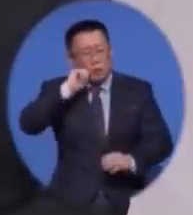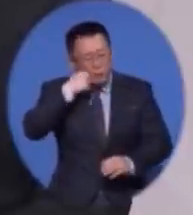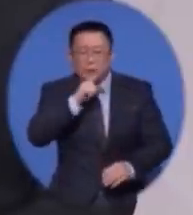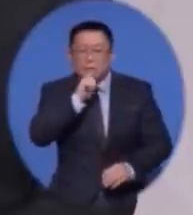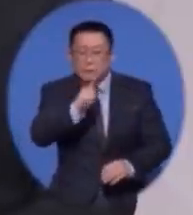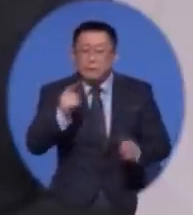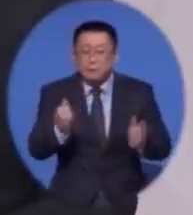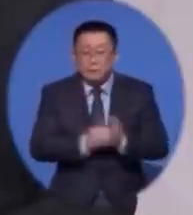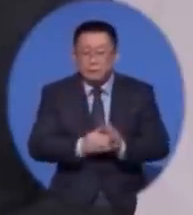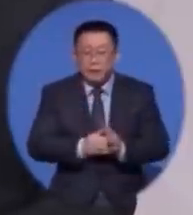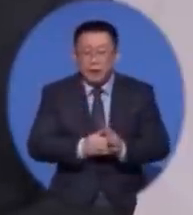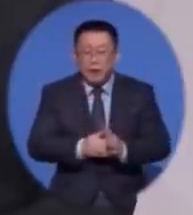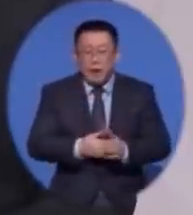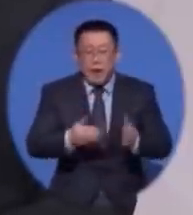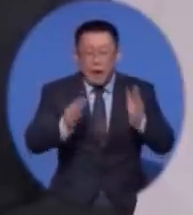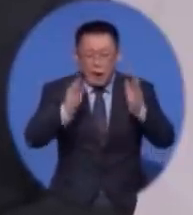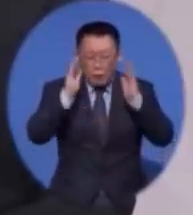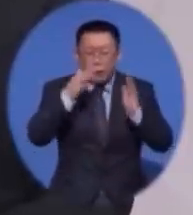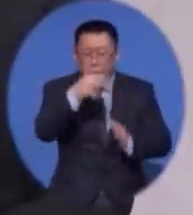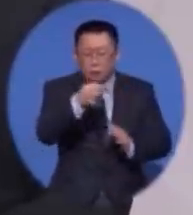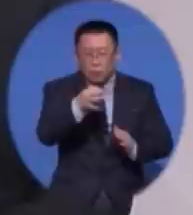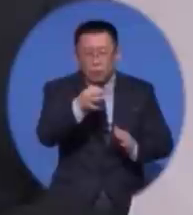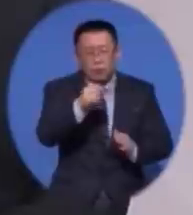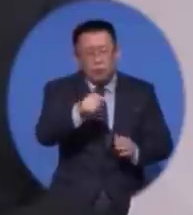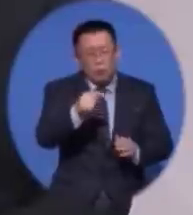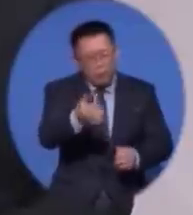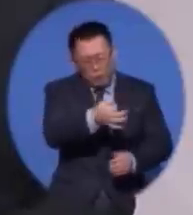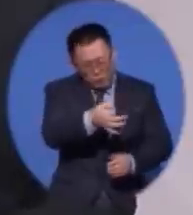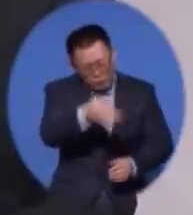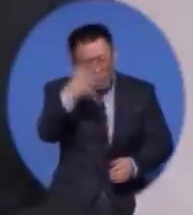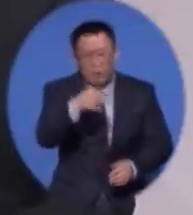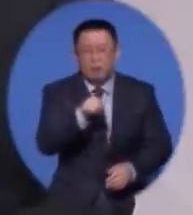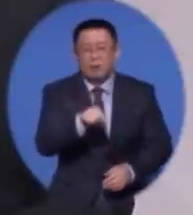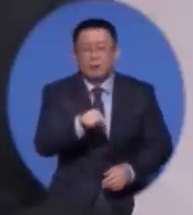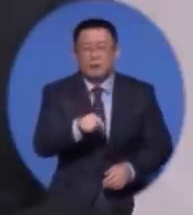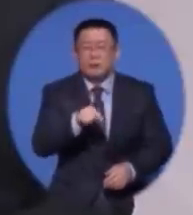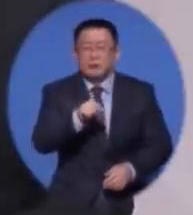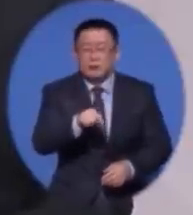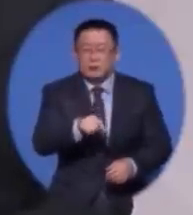있습니다. 학비도 수백만